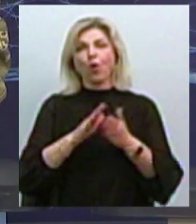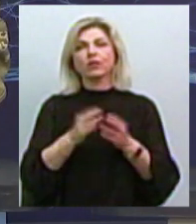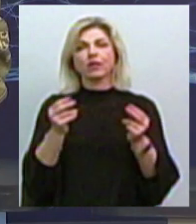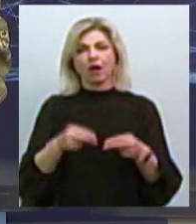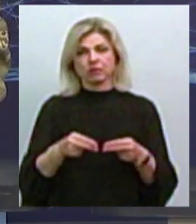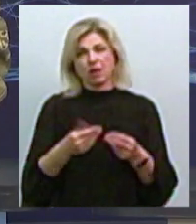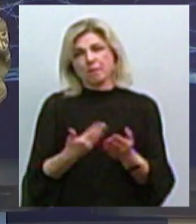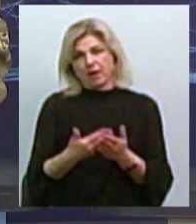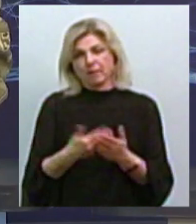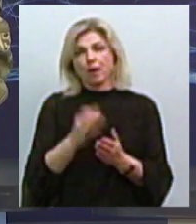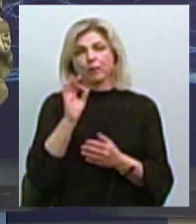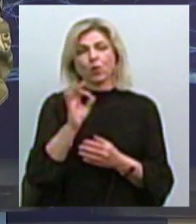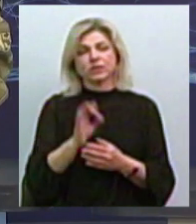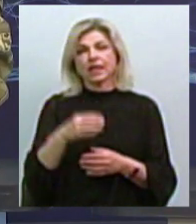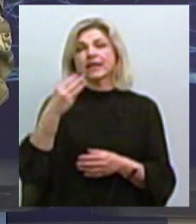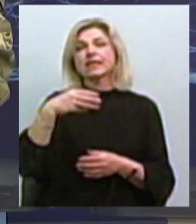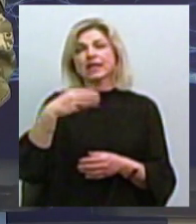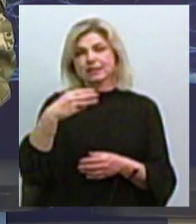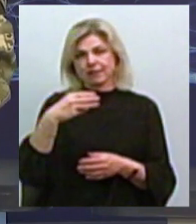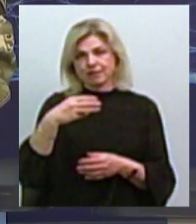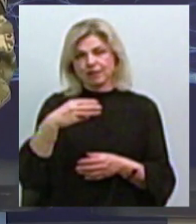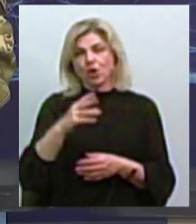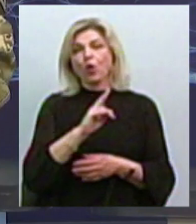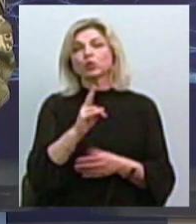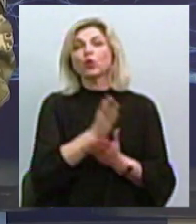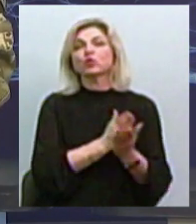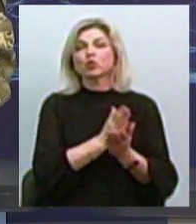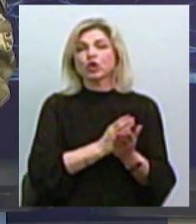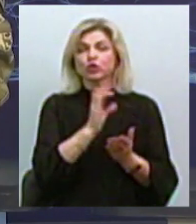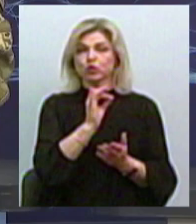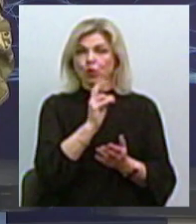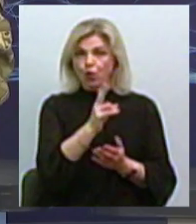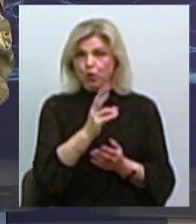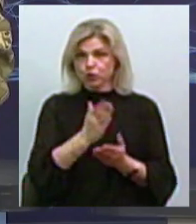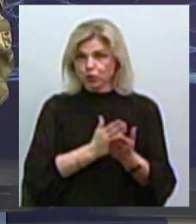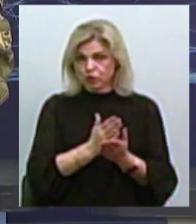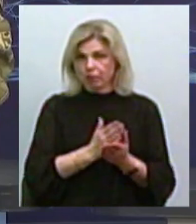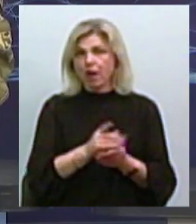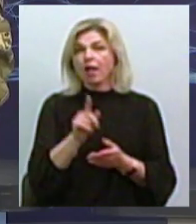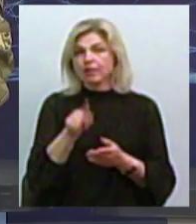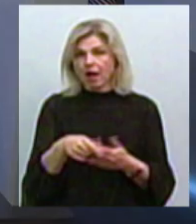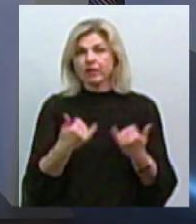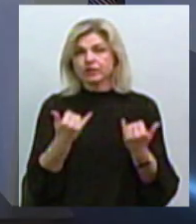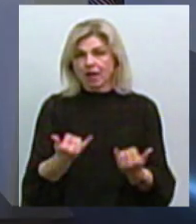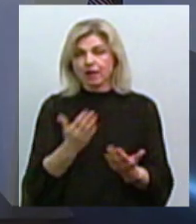процентів, приблизно процентів 30 від призваних на строкову військову службу. Є, навіть, зараз